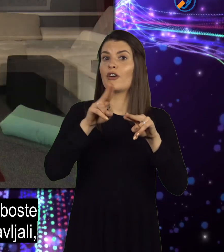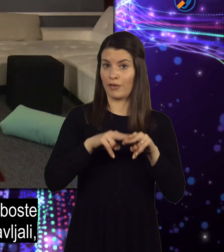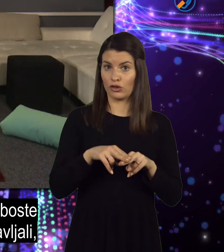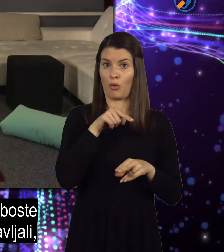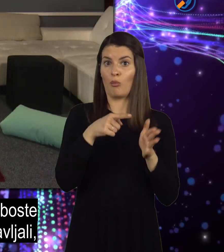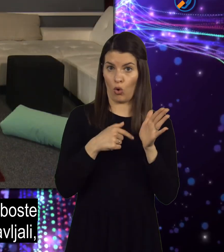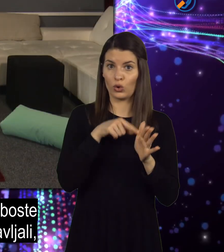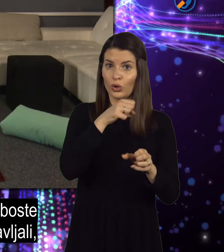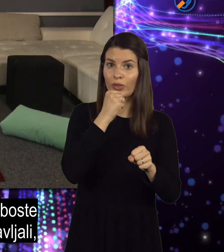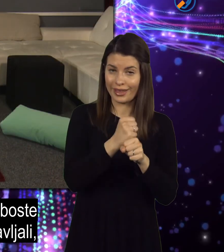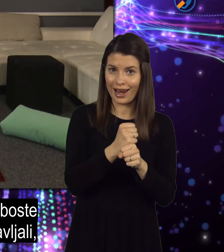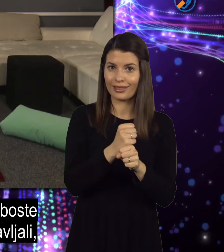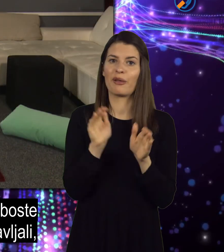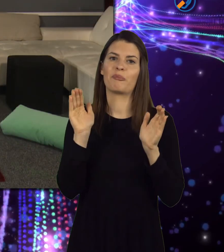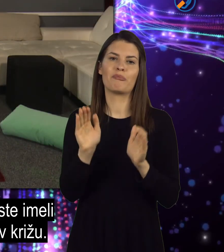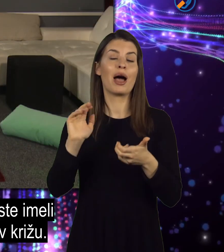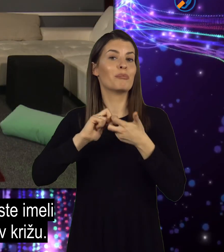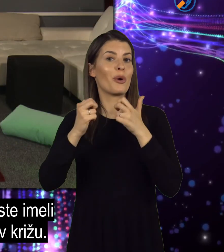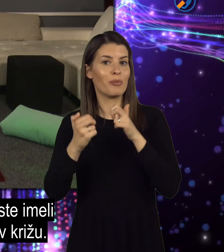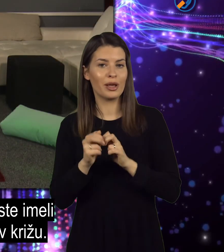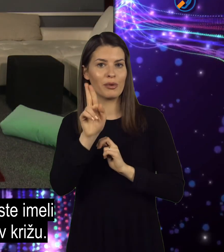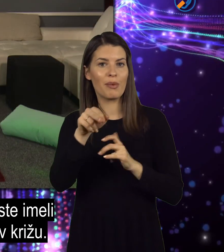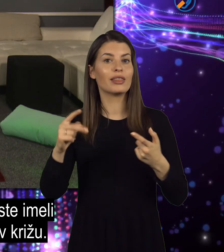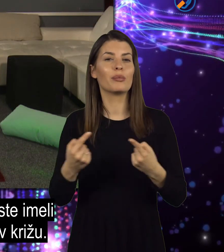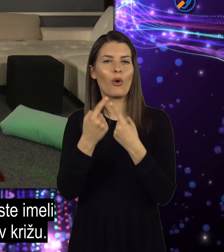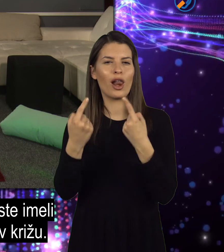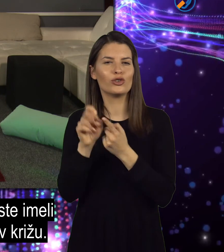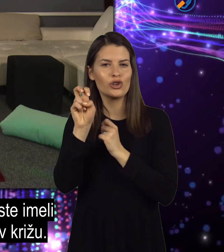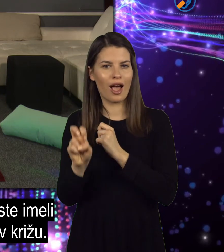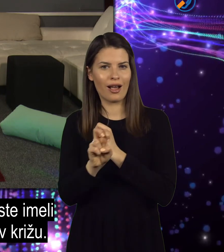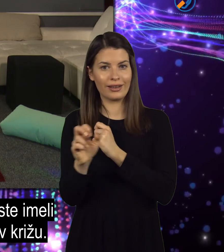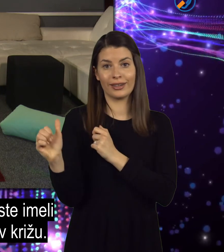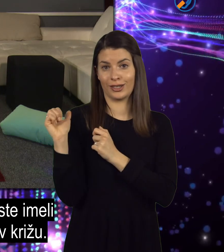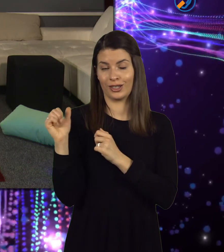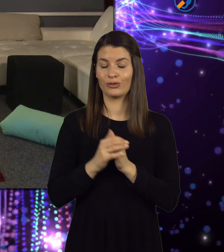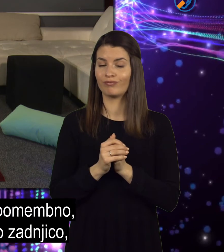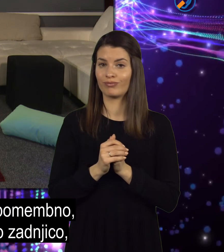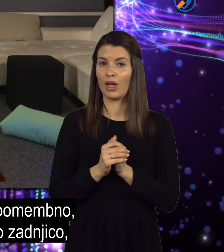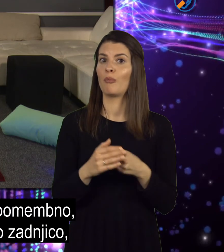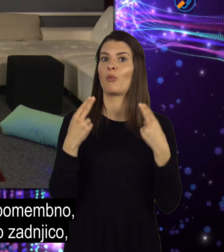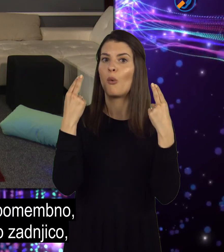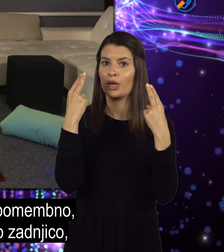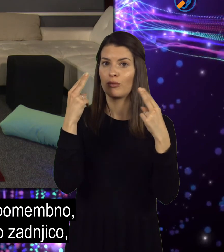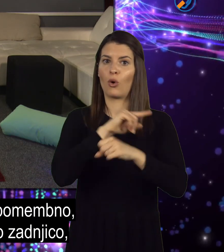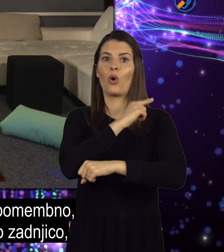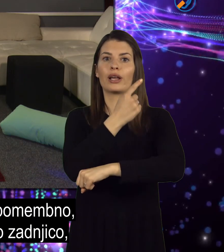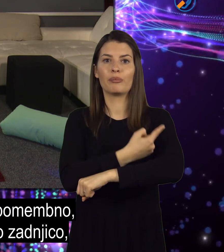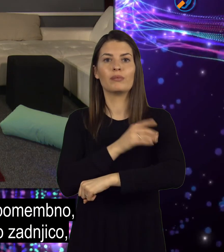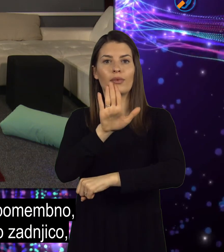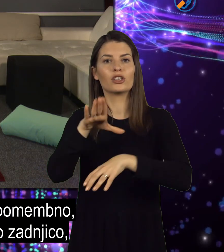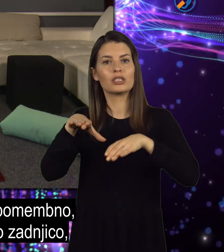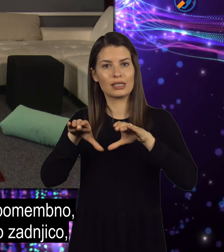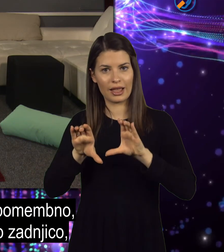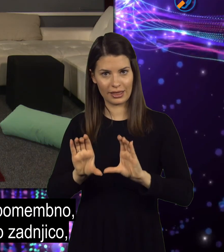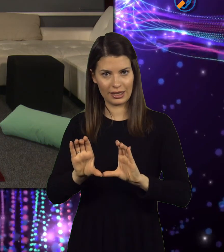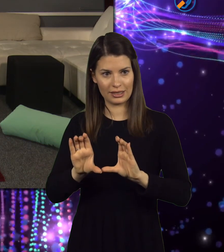Torej, večkrat, ko boste te vaje ponavljali, manj težav boste imeli z bolečinami v križu. Dejstvo je, da je pomembno, da okrepite